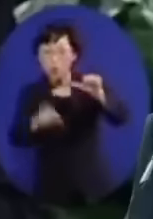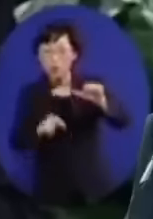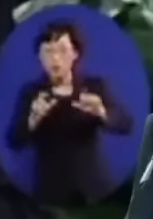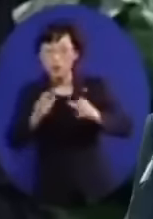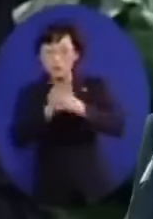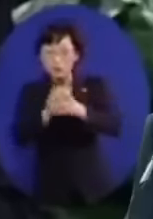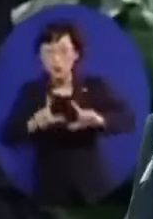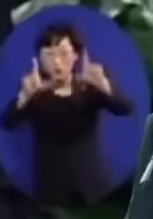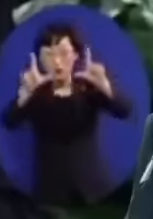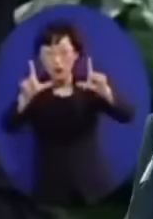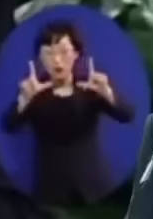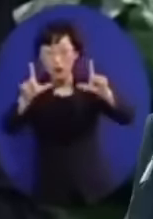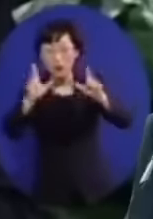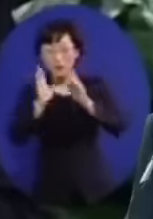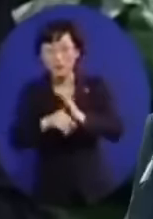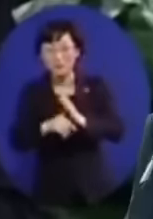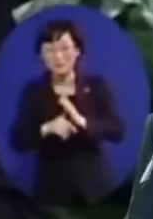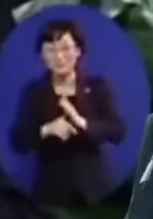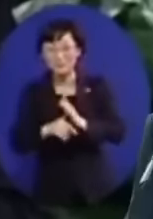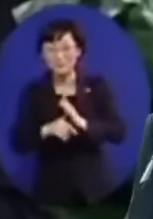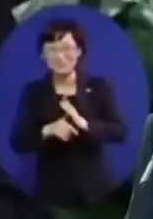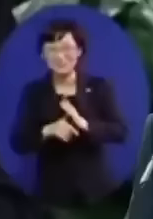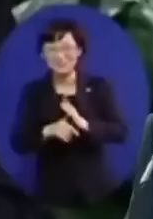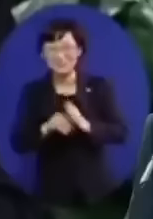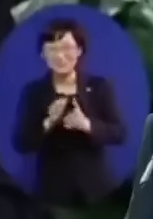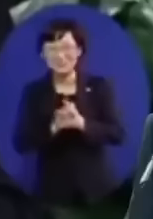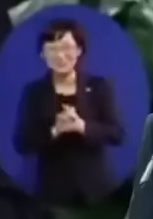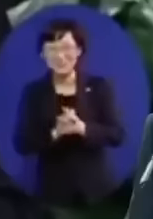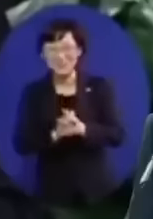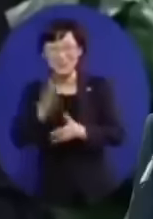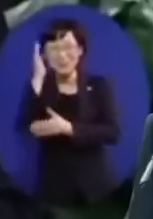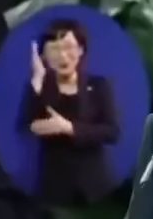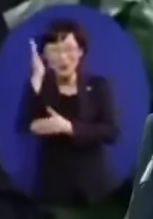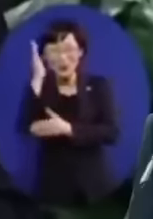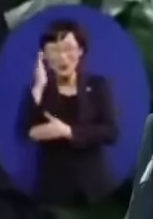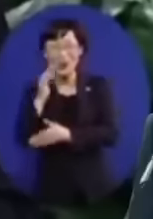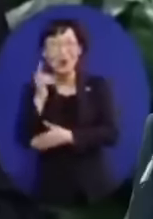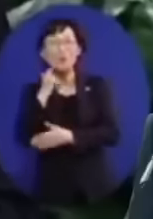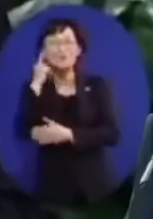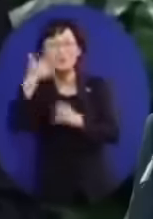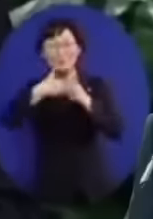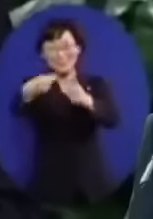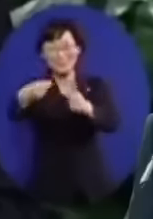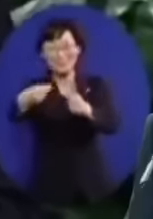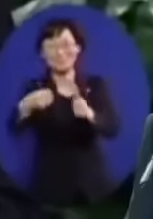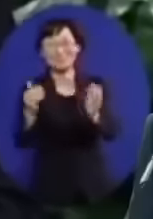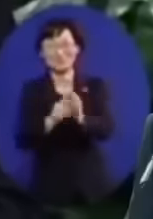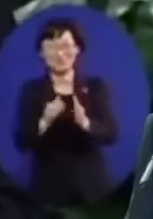미 8군 사령부에는 기도의 날 설교자로 제가 가서 설교하게 되어 있는 것입니다.